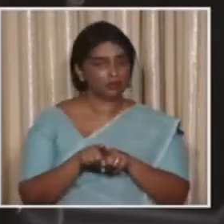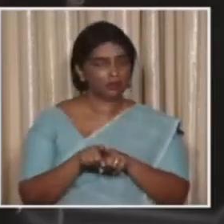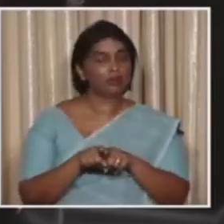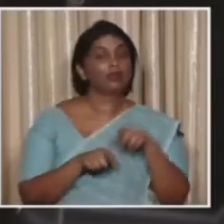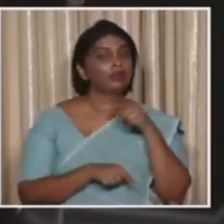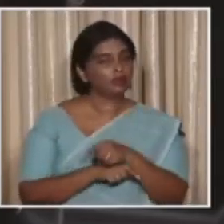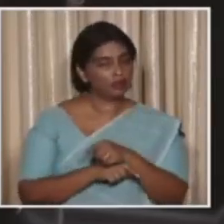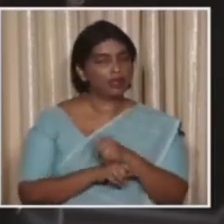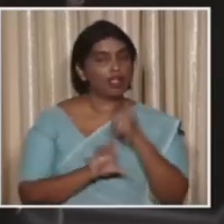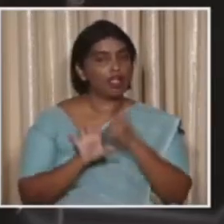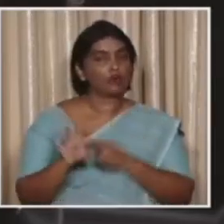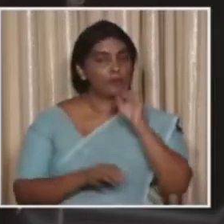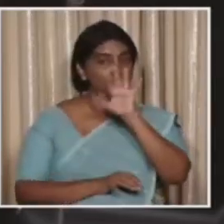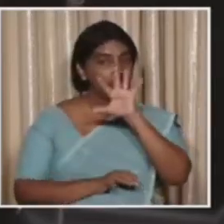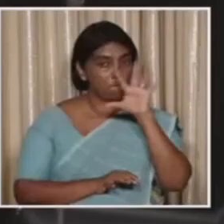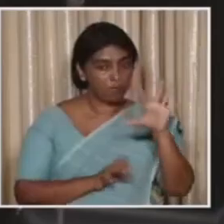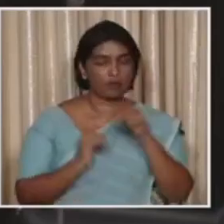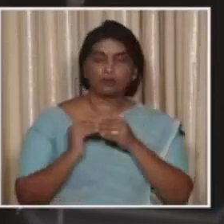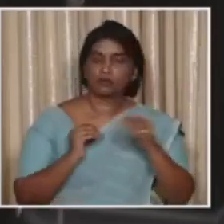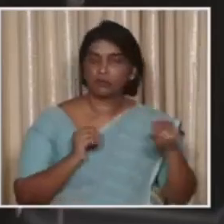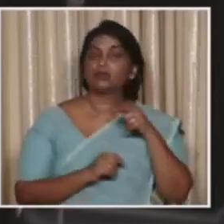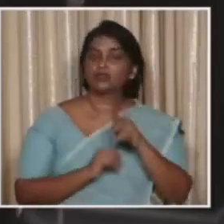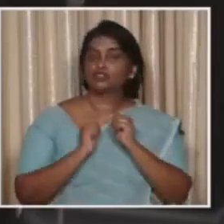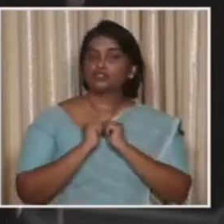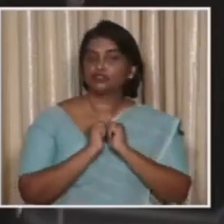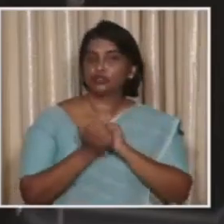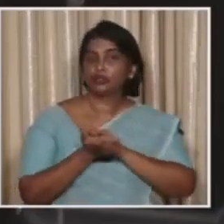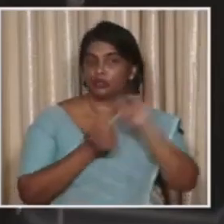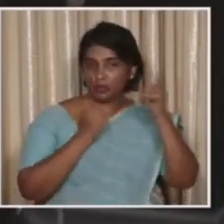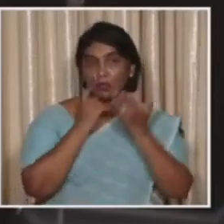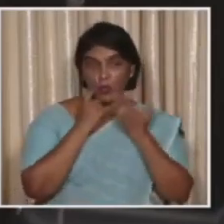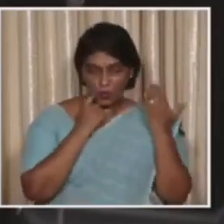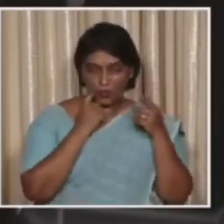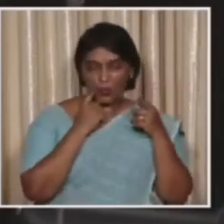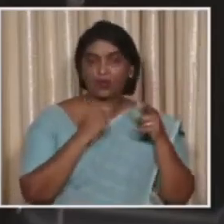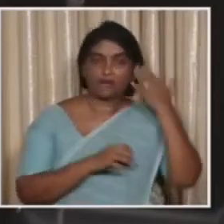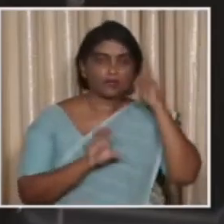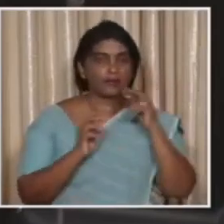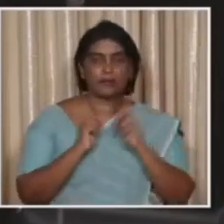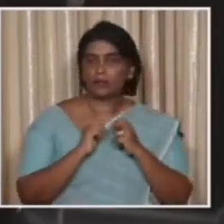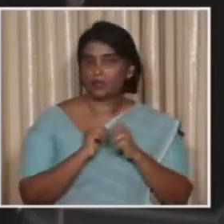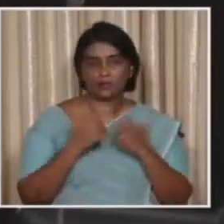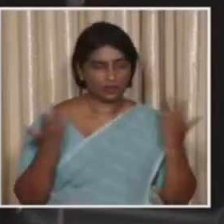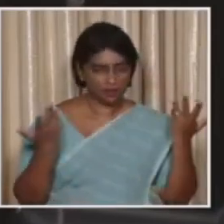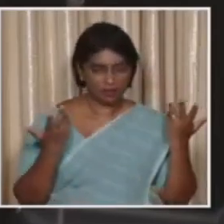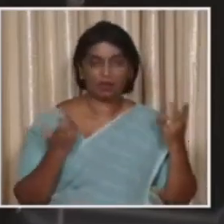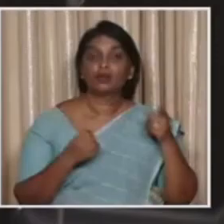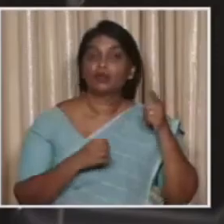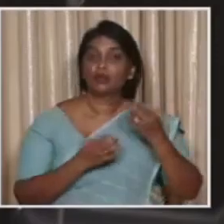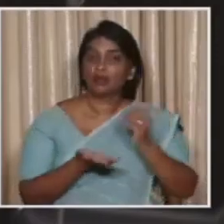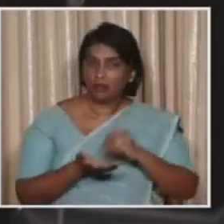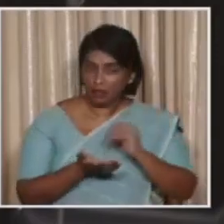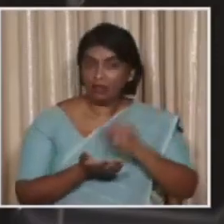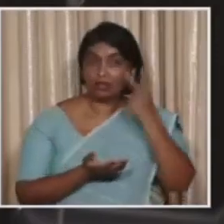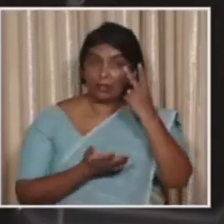ක්‍රියාත්මක වෙන්නේ. එතෙන්දී අවුරුදු 55 දක්වා ඒ අයට එහි රැකියාව කරන්න පුළුවන්කම තියෙන නිසා වයස පිළිබඳ ප්‍රශ්නයක් පැන නොනගින නිසා